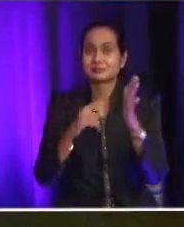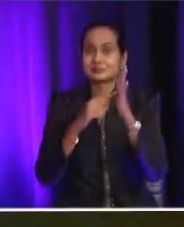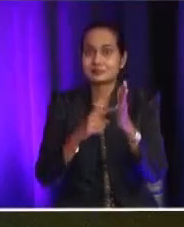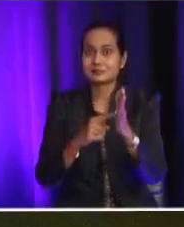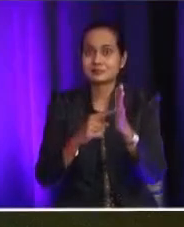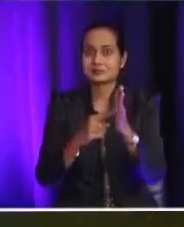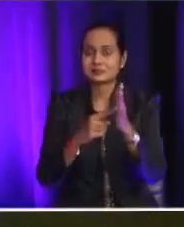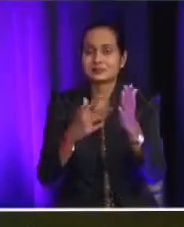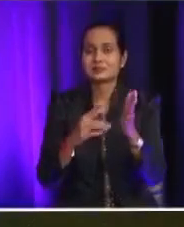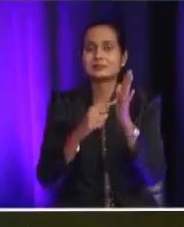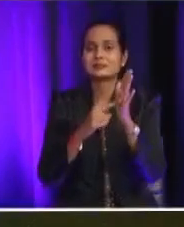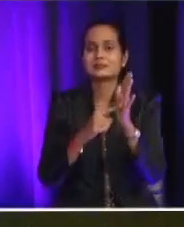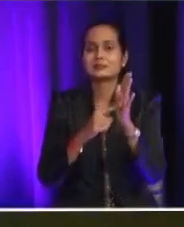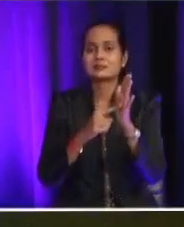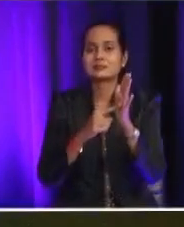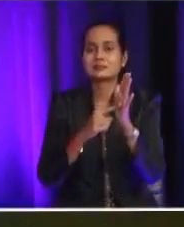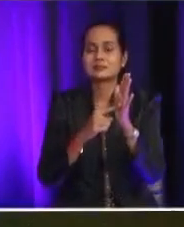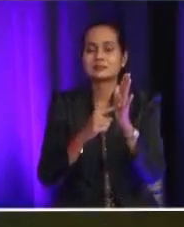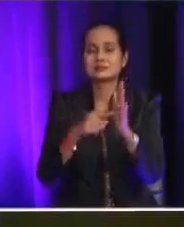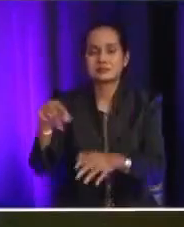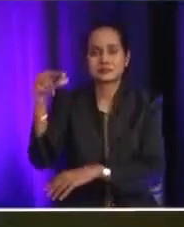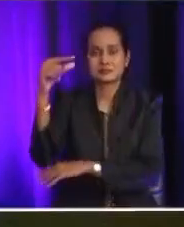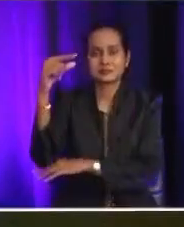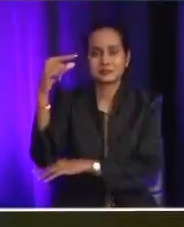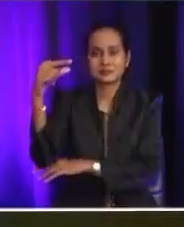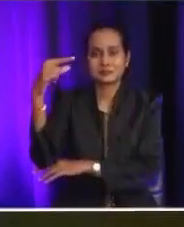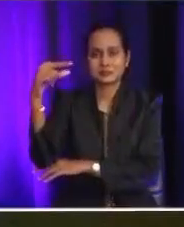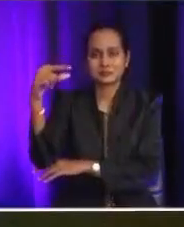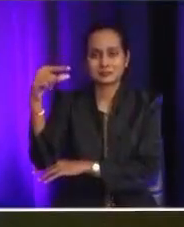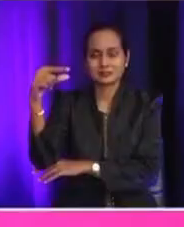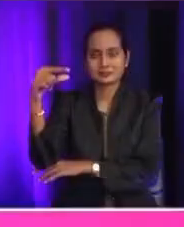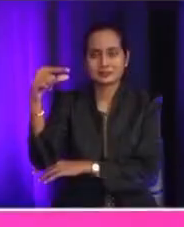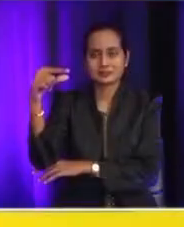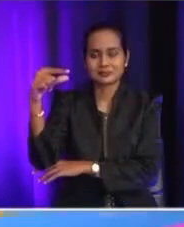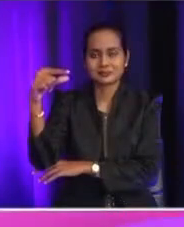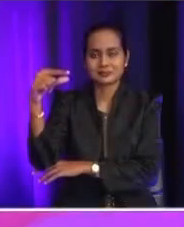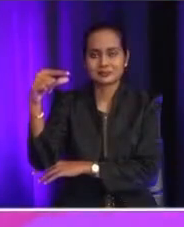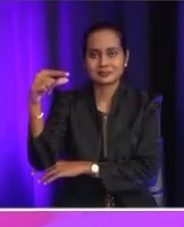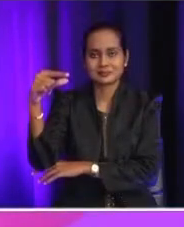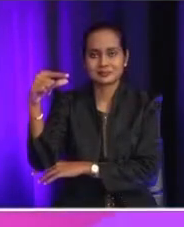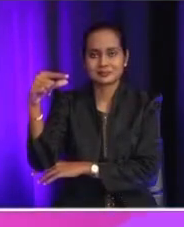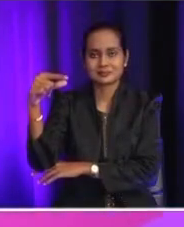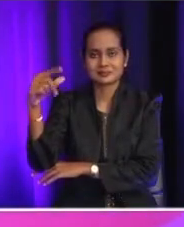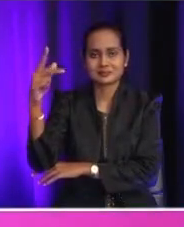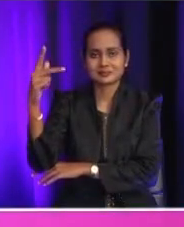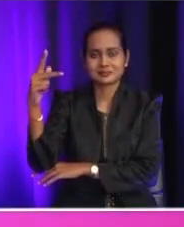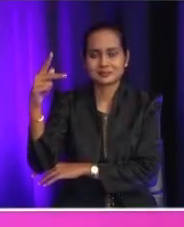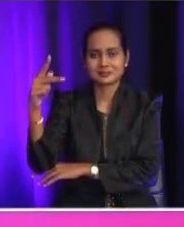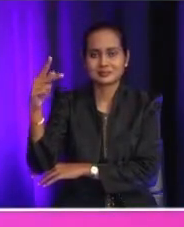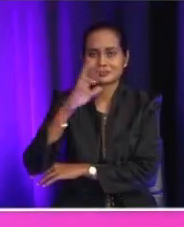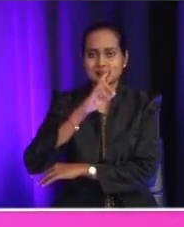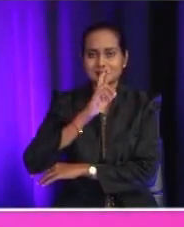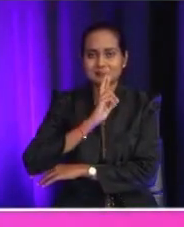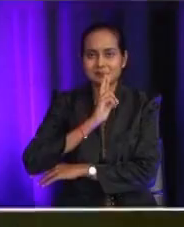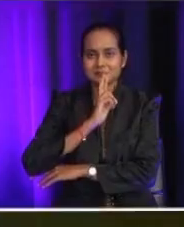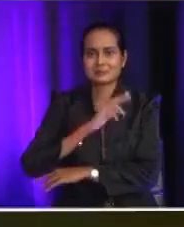Ha, isyarat tu. Isyarat ada tak? Warna hijau dah ready, dah bersedia ya. Okey, itu dia. Saya pasti mereka pun dah baca dan